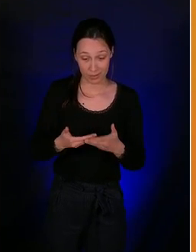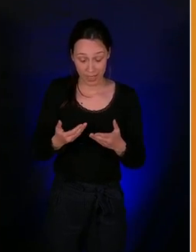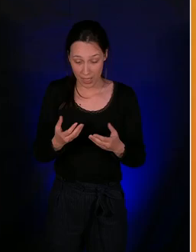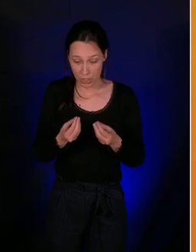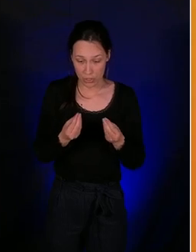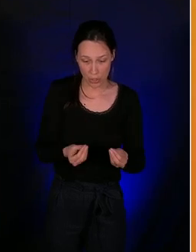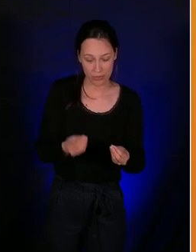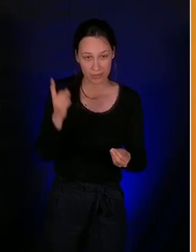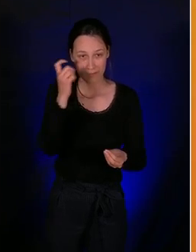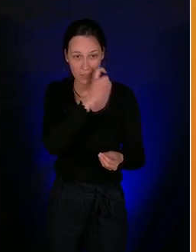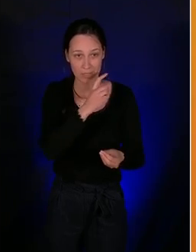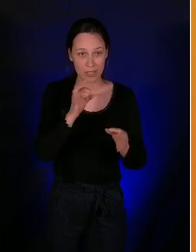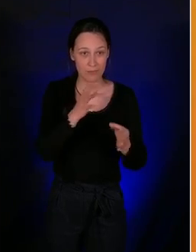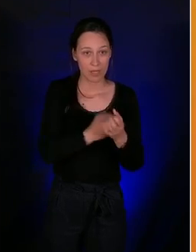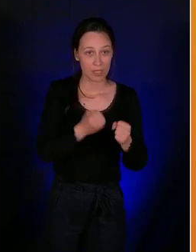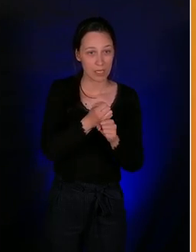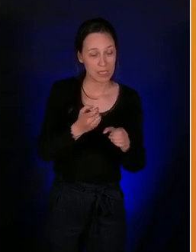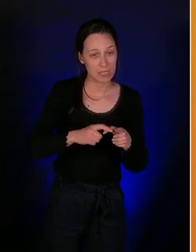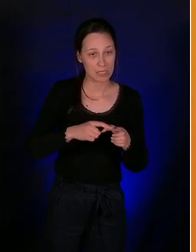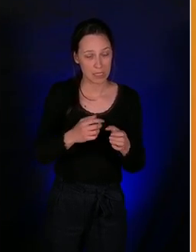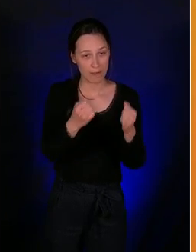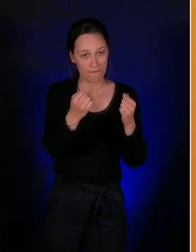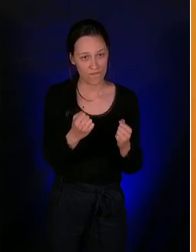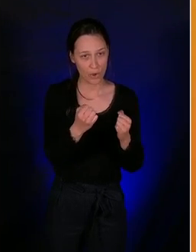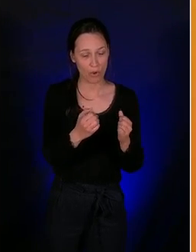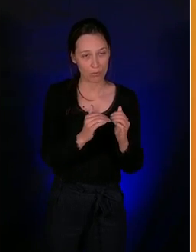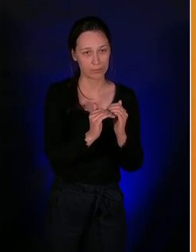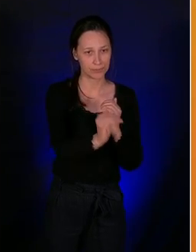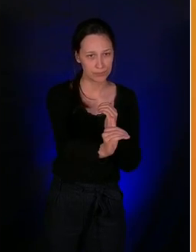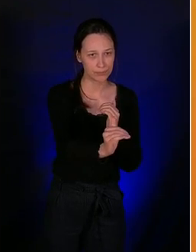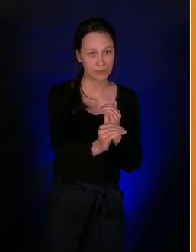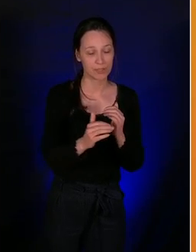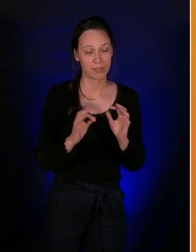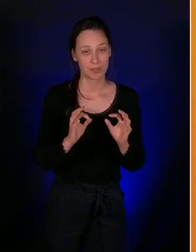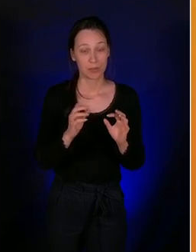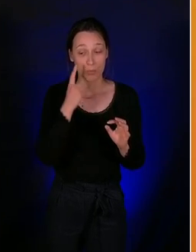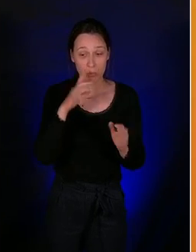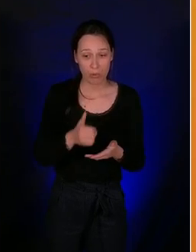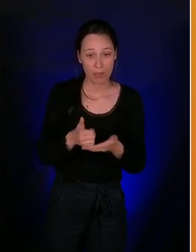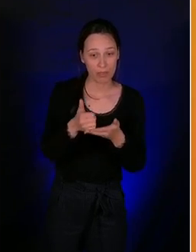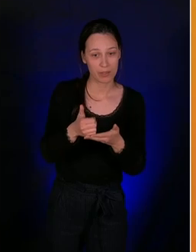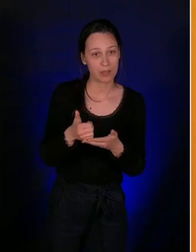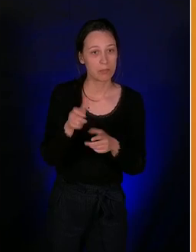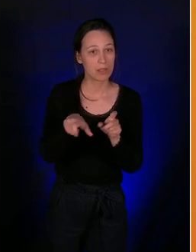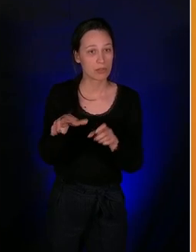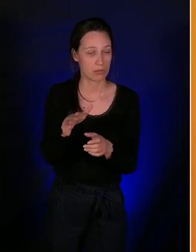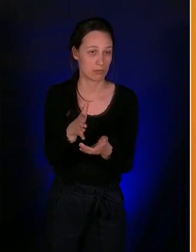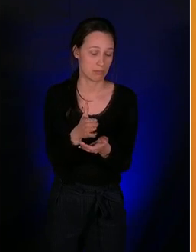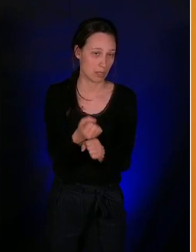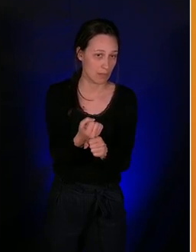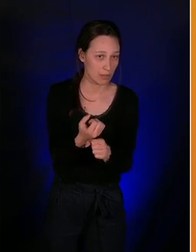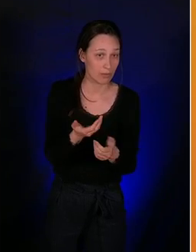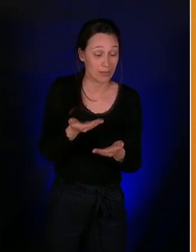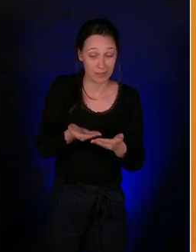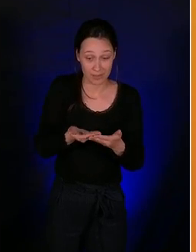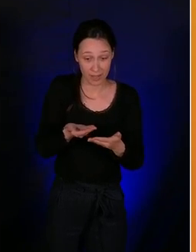syndicats avec une activité stable et des moyens pour permettre d'aboutir autour des revendications des travailleurs. Ça, c'est un sujet de fond, hein, et ce n'est pas un sujet qui est propre